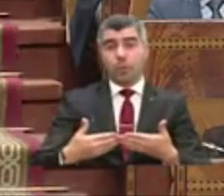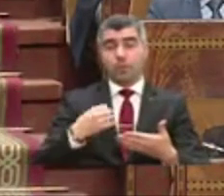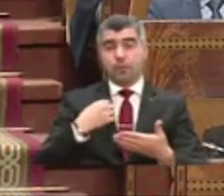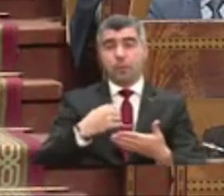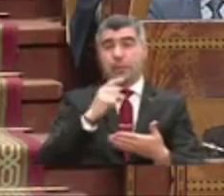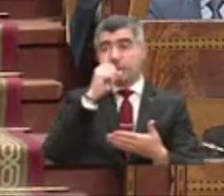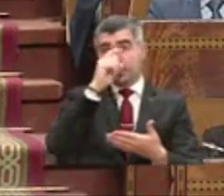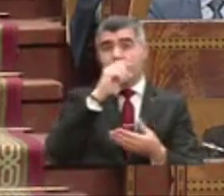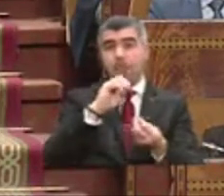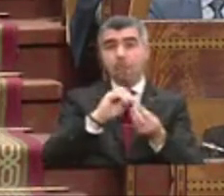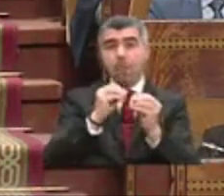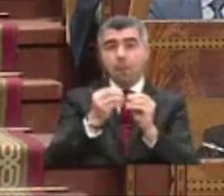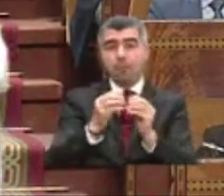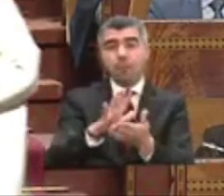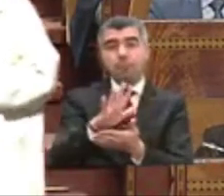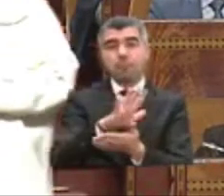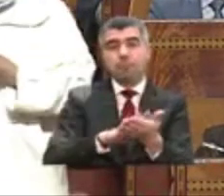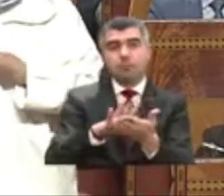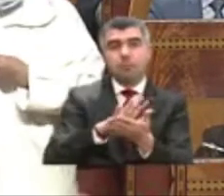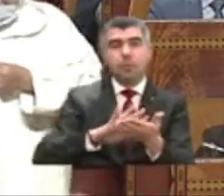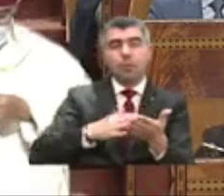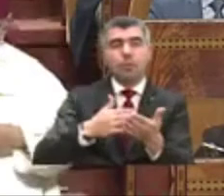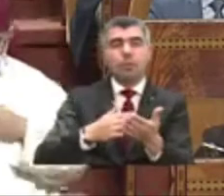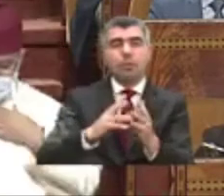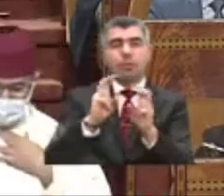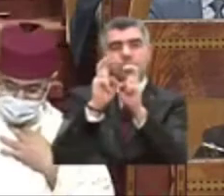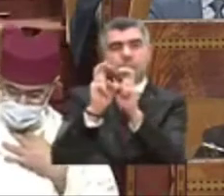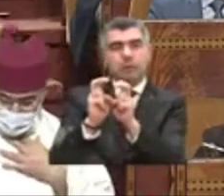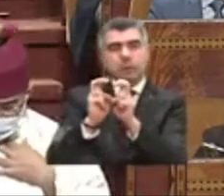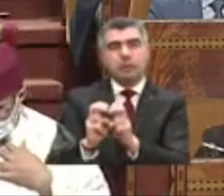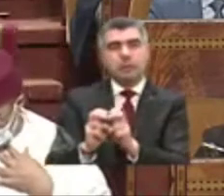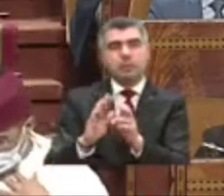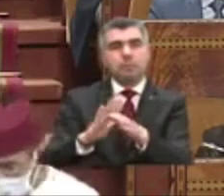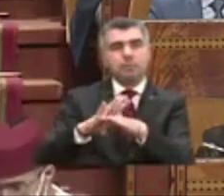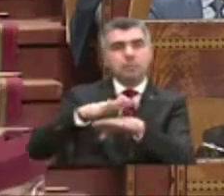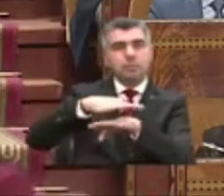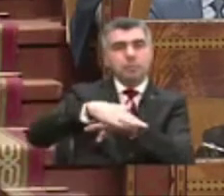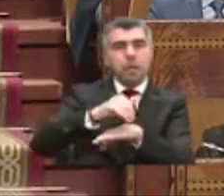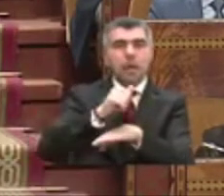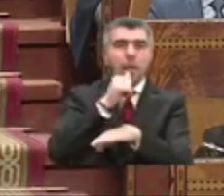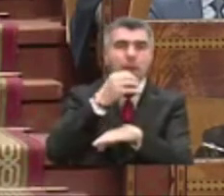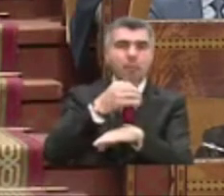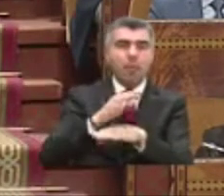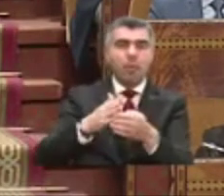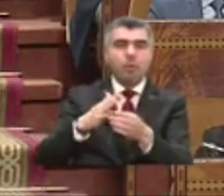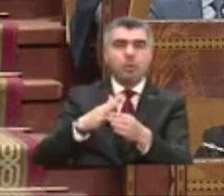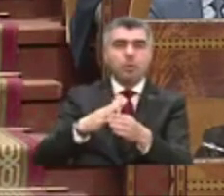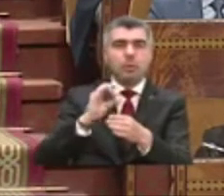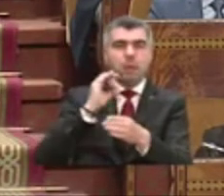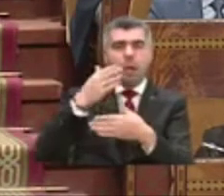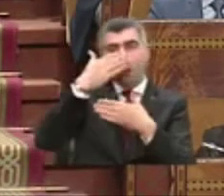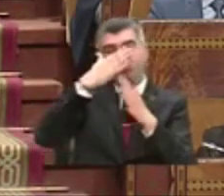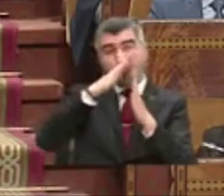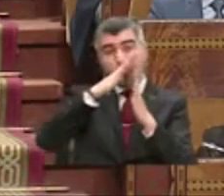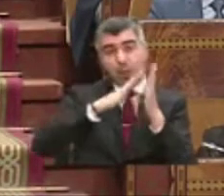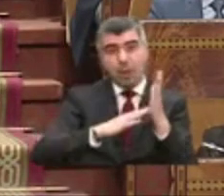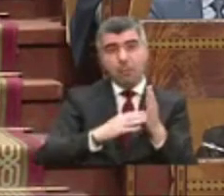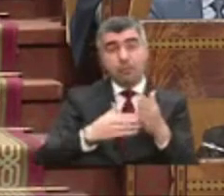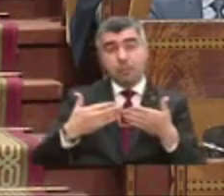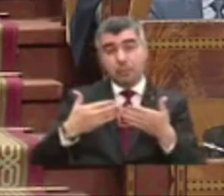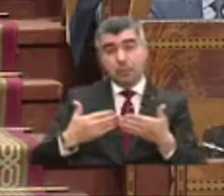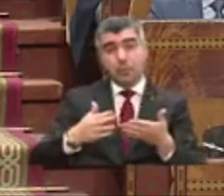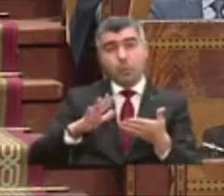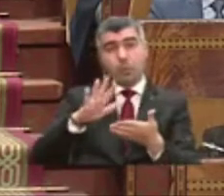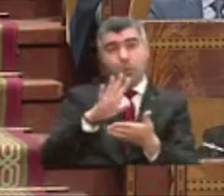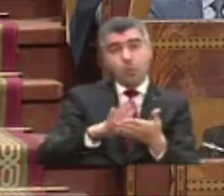صعبه تتمثل في قله التساقطات وتراجع حاقنه السدود بمختلف جهات المملكه، وبالتالي فبلادنا اليوم